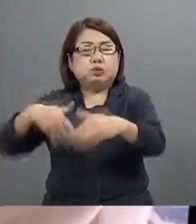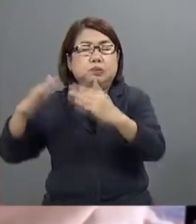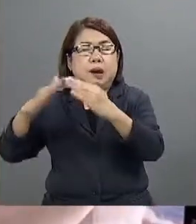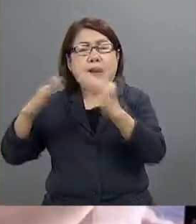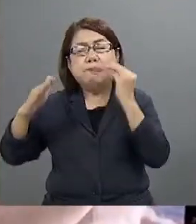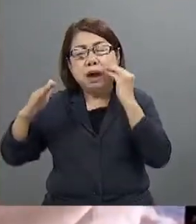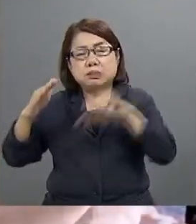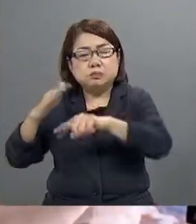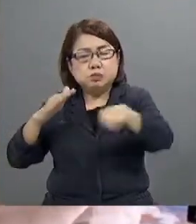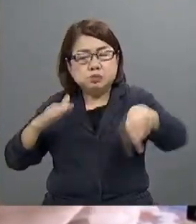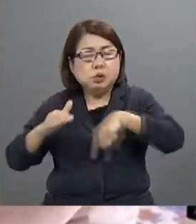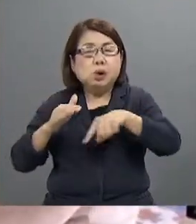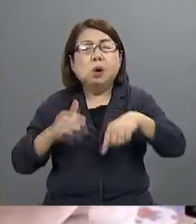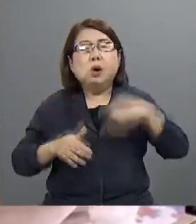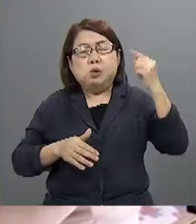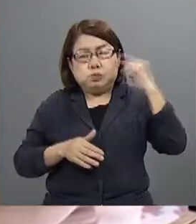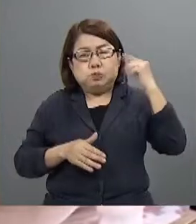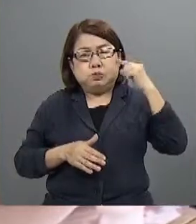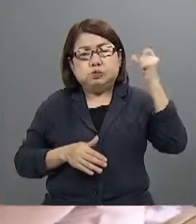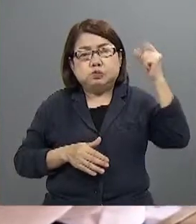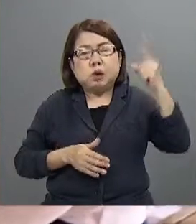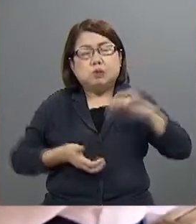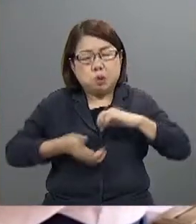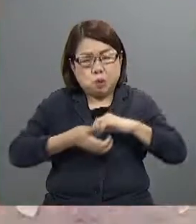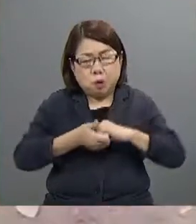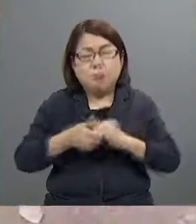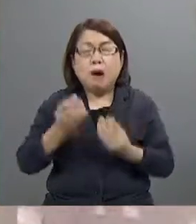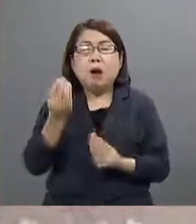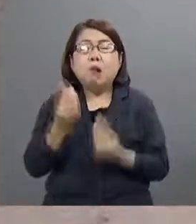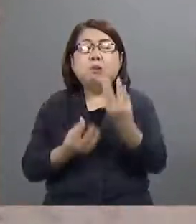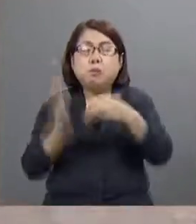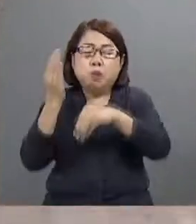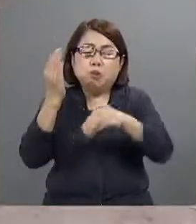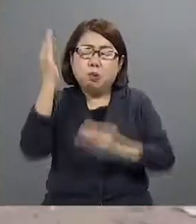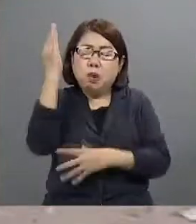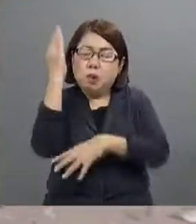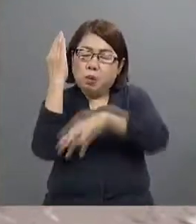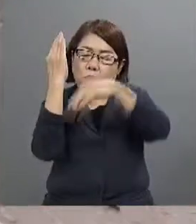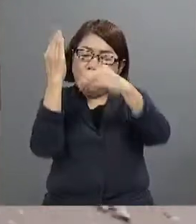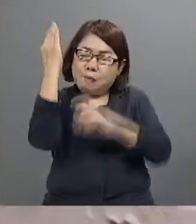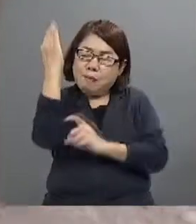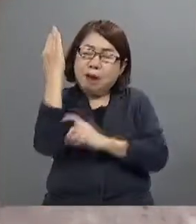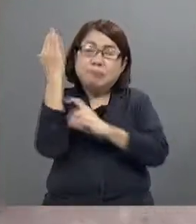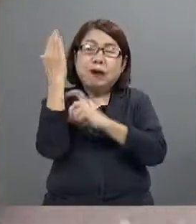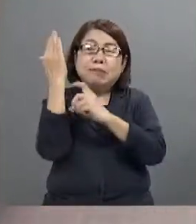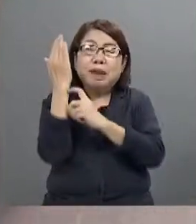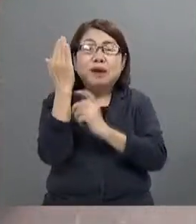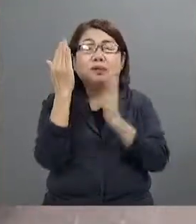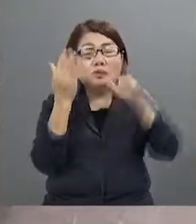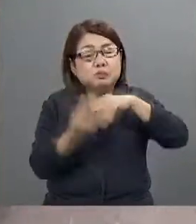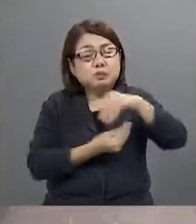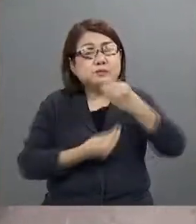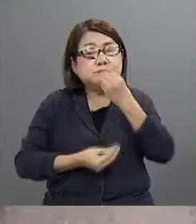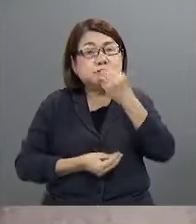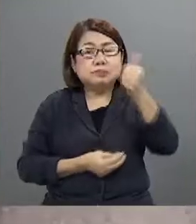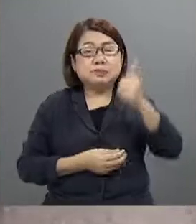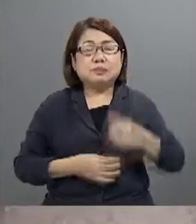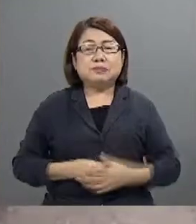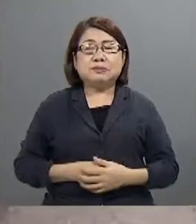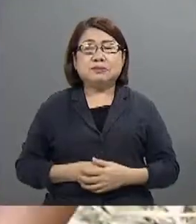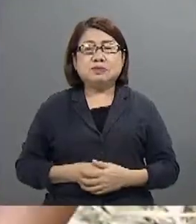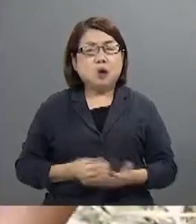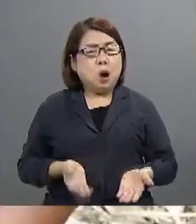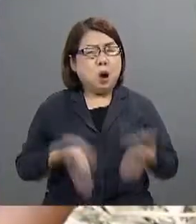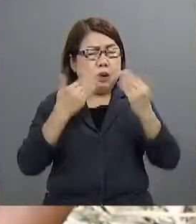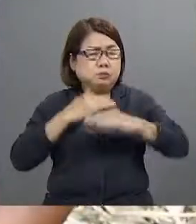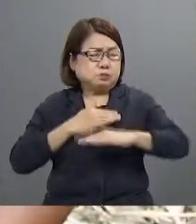ร่วมการปลูกป่าไผ่เพิ่มขึ้นเพื่อสร้างความมั่นคงทางอาหารไปพร้อมกันดูแลชุมชนค่ะ ปรับปรุงพัฒนาพื้นที่ตรงนี้นะครับโด